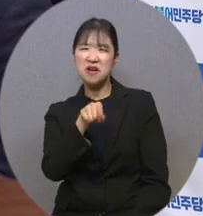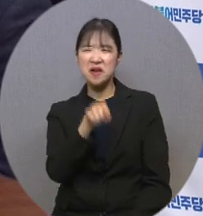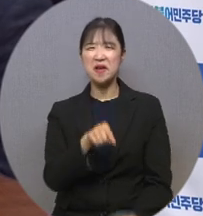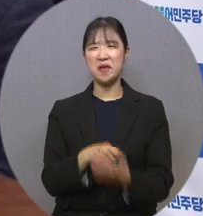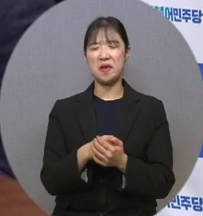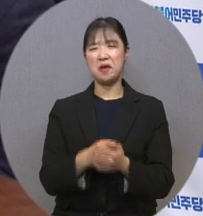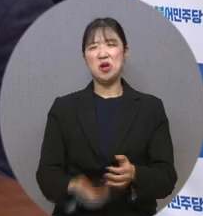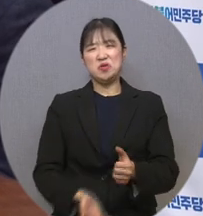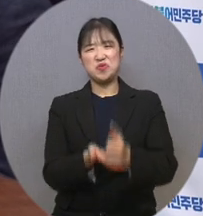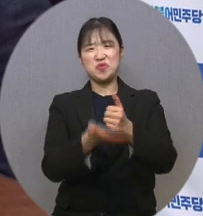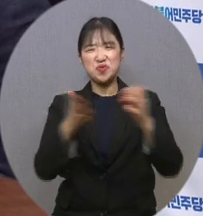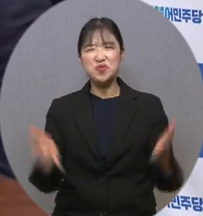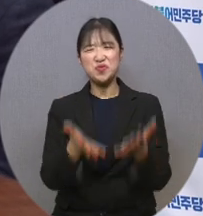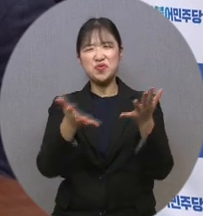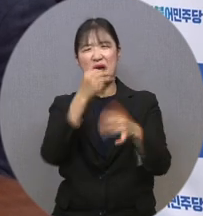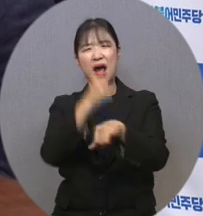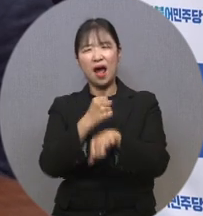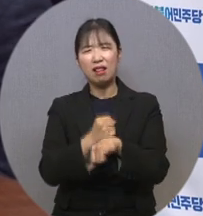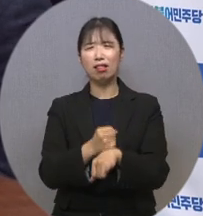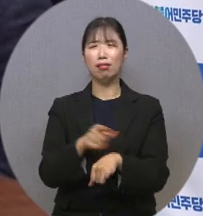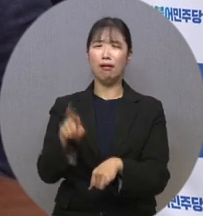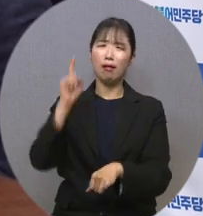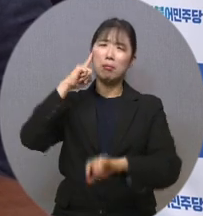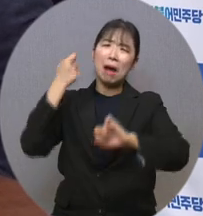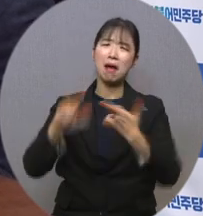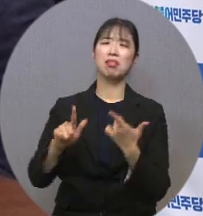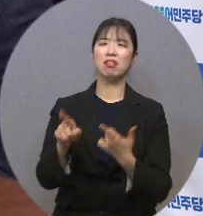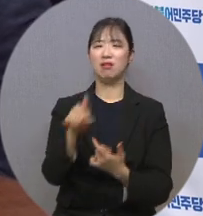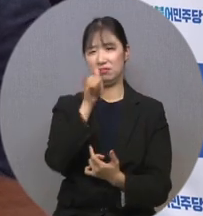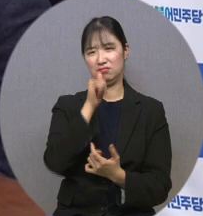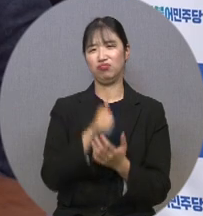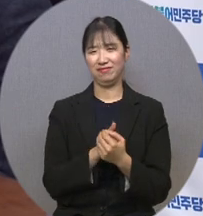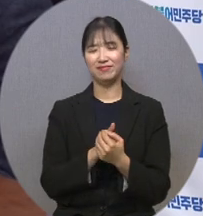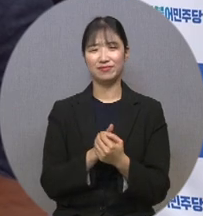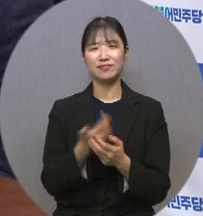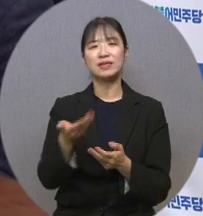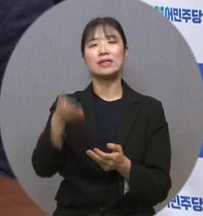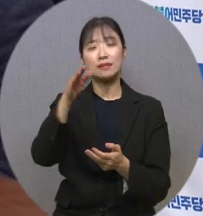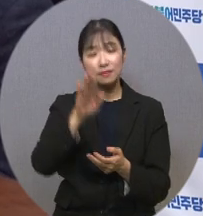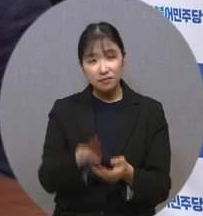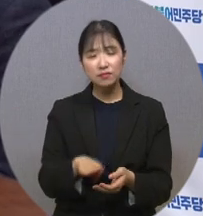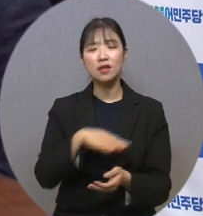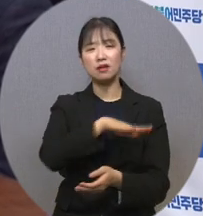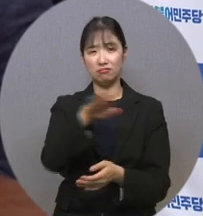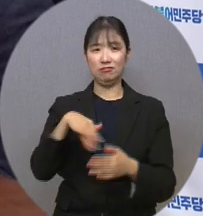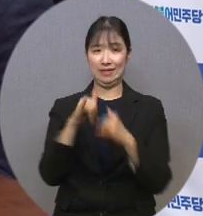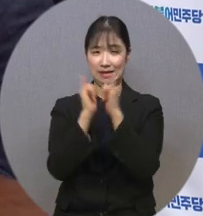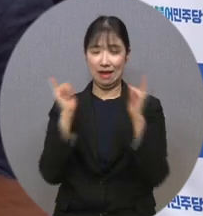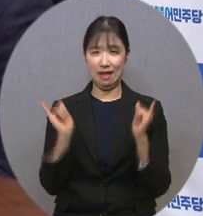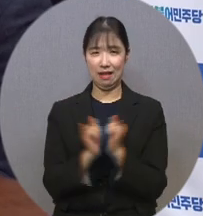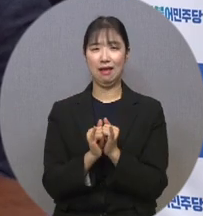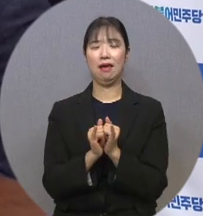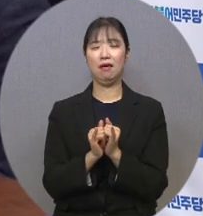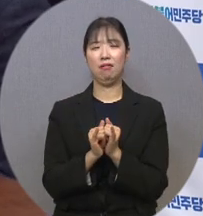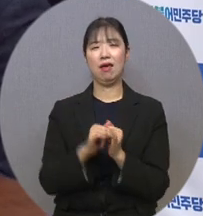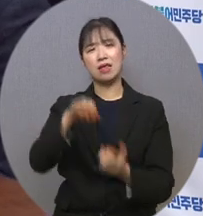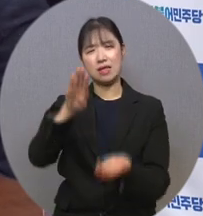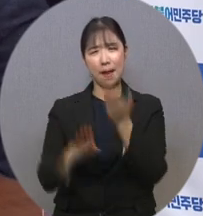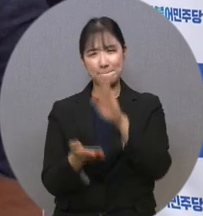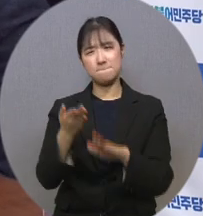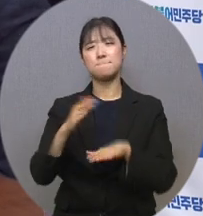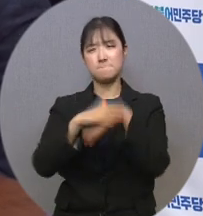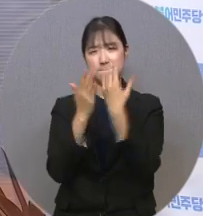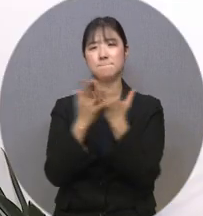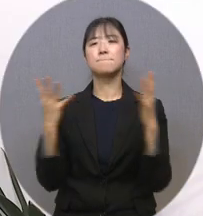엉뚱한 전혀 근거도 없는 얘기로 이제 반대를 하는데요. 어쨌든 우리 사회에 좀 더 부당한